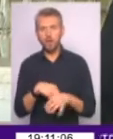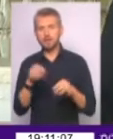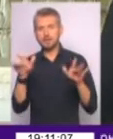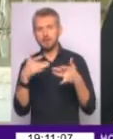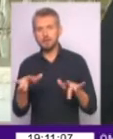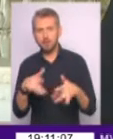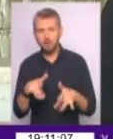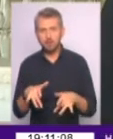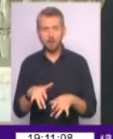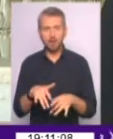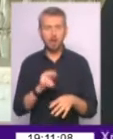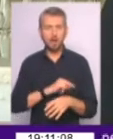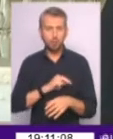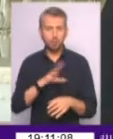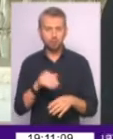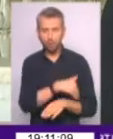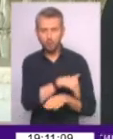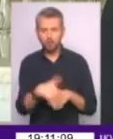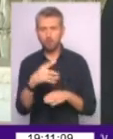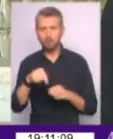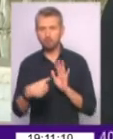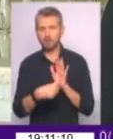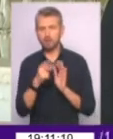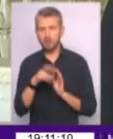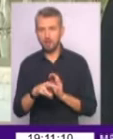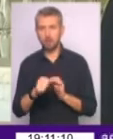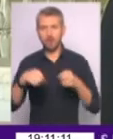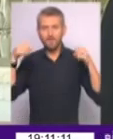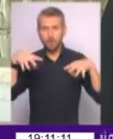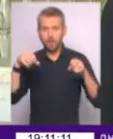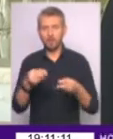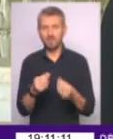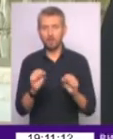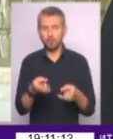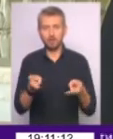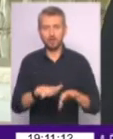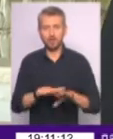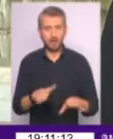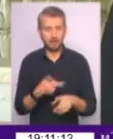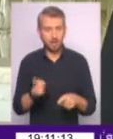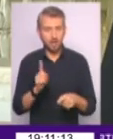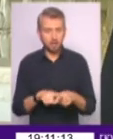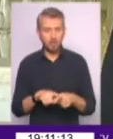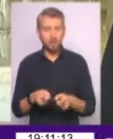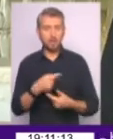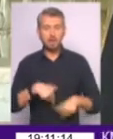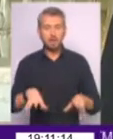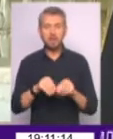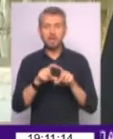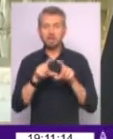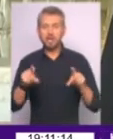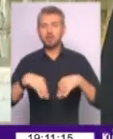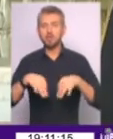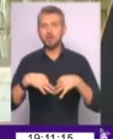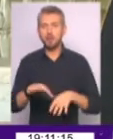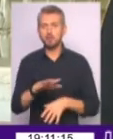5,6 кілометрів, то на фонарі грошей може не залишитися. Тому нами совместно з департаментом транспорту